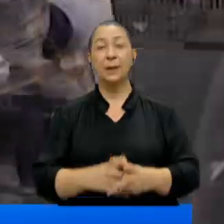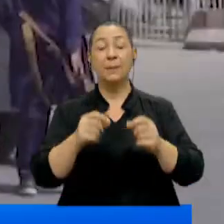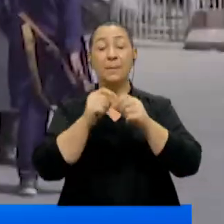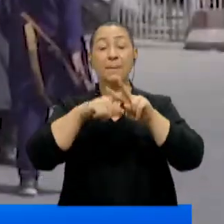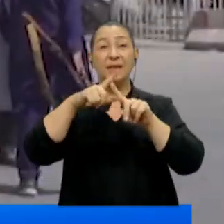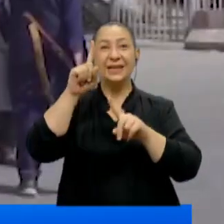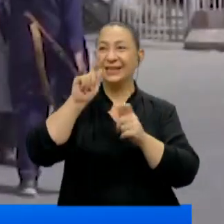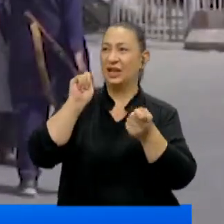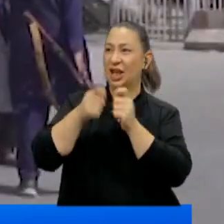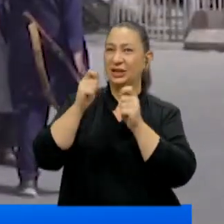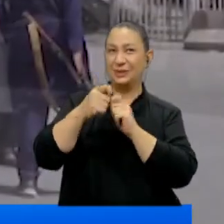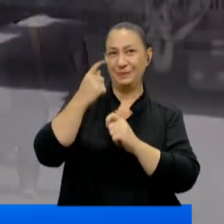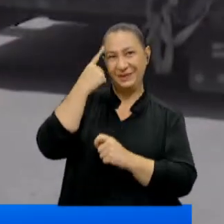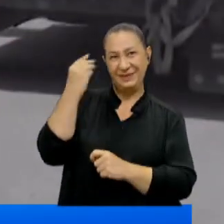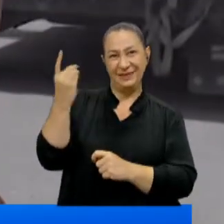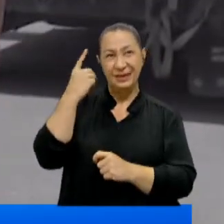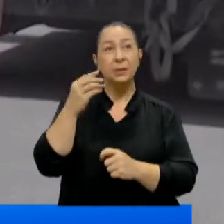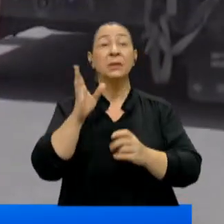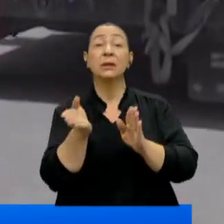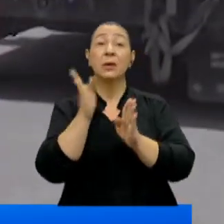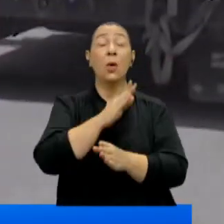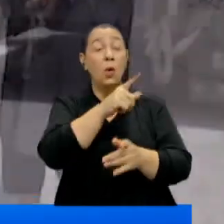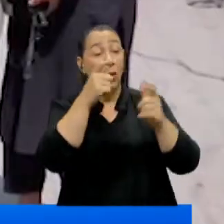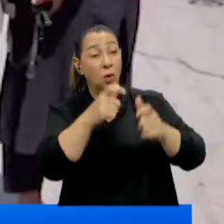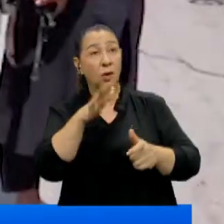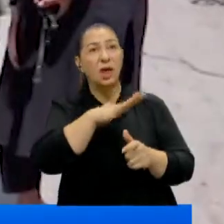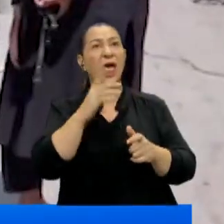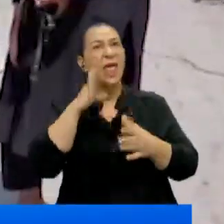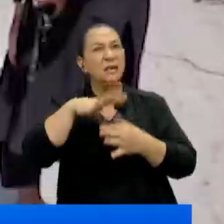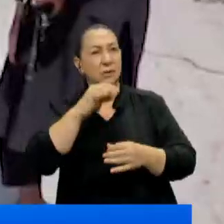Batı'ya değişim mesajları veren Taliban bir yandan da ülkede insan avı